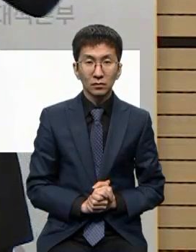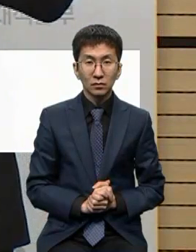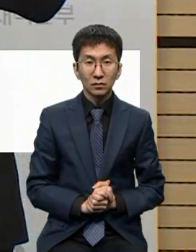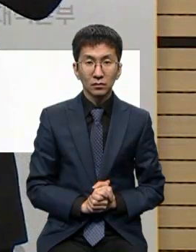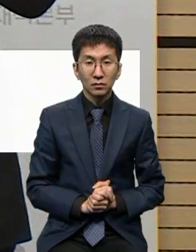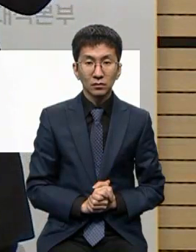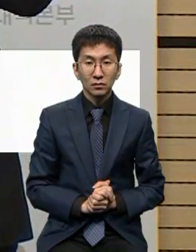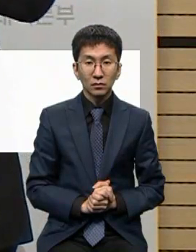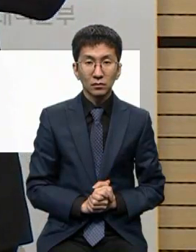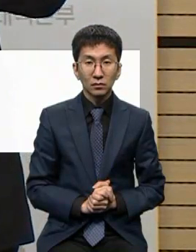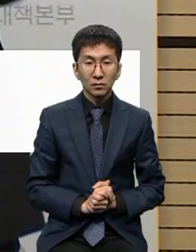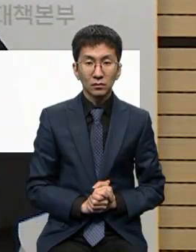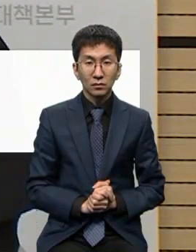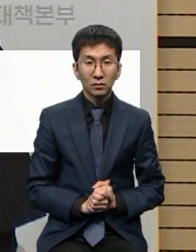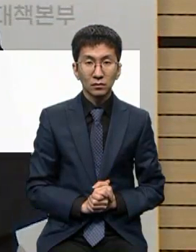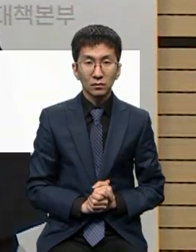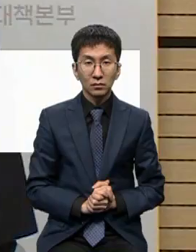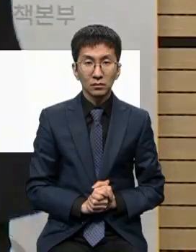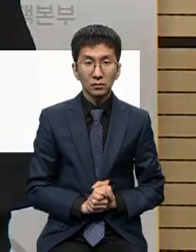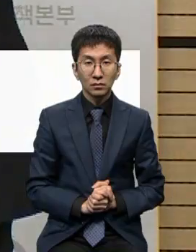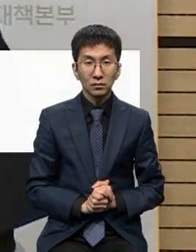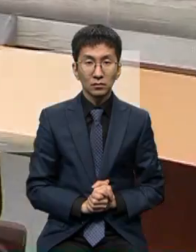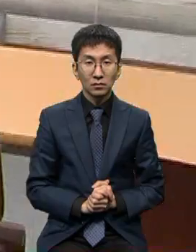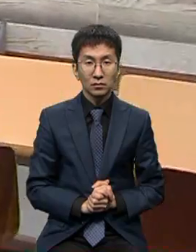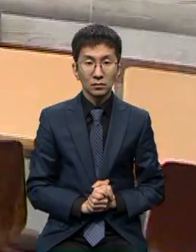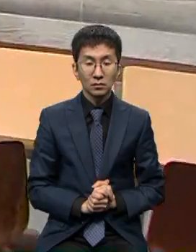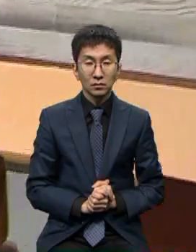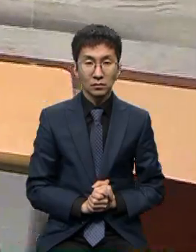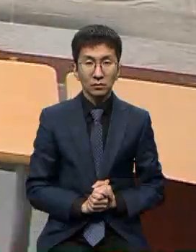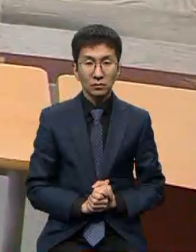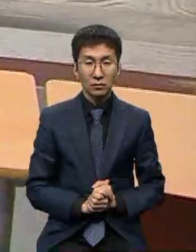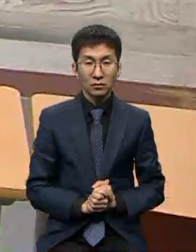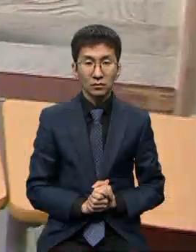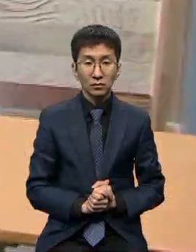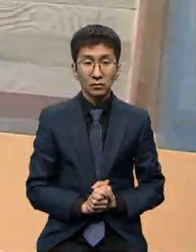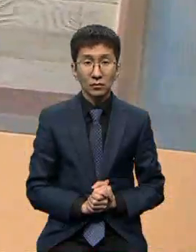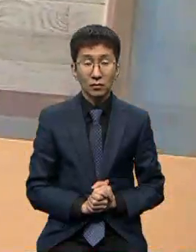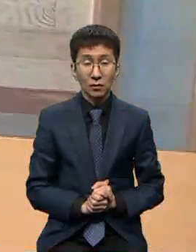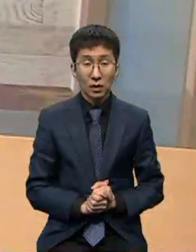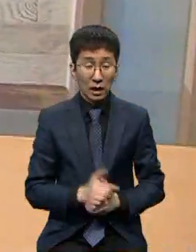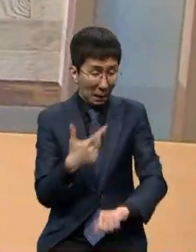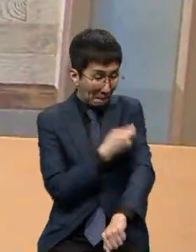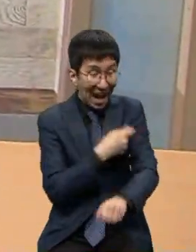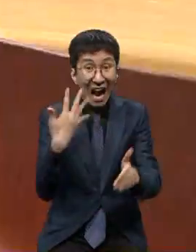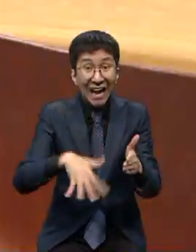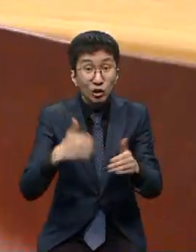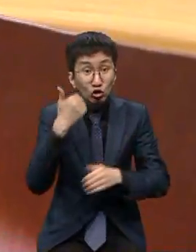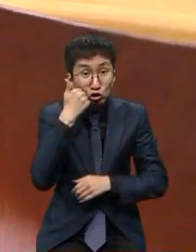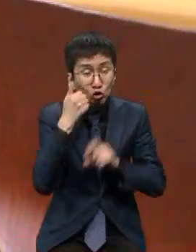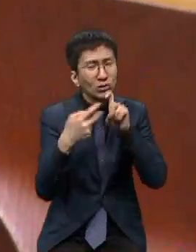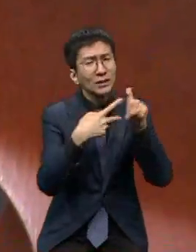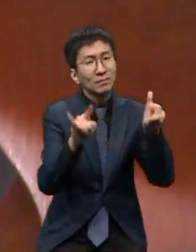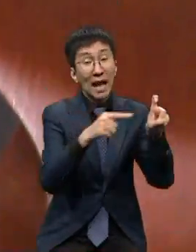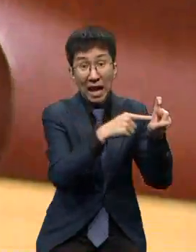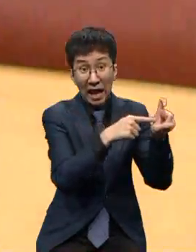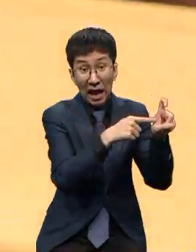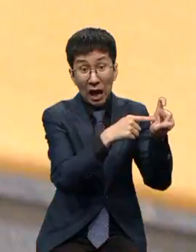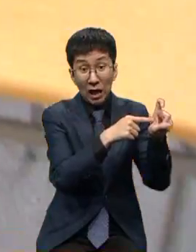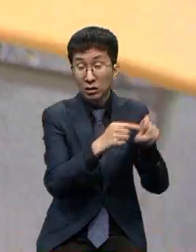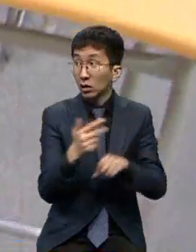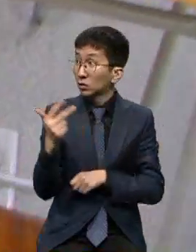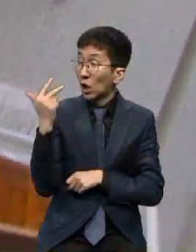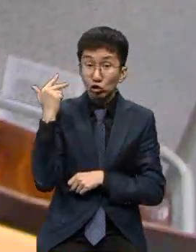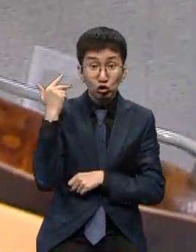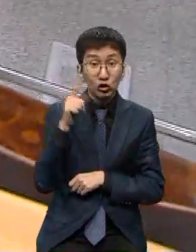확진자 수가 감소하기는 어려울 거라고 보고 있는 상황입니다. 아직 백신을 맞지 못한 10대 확진율이 지난주 10만